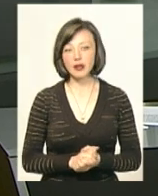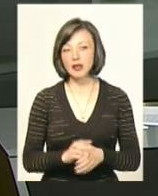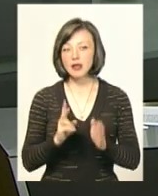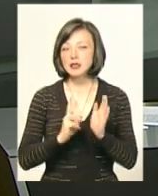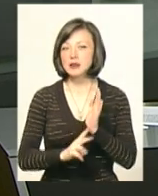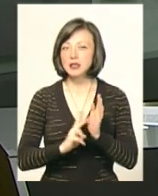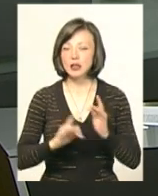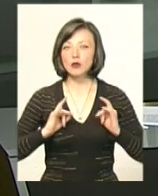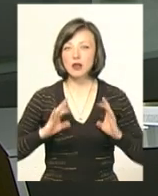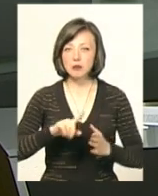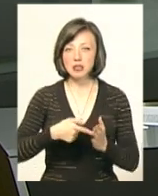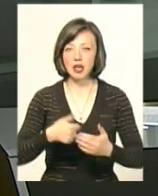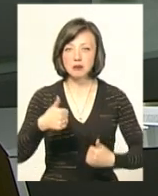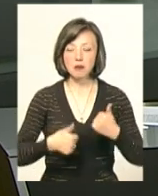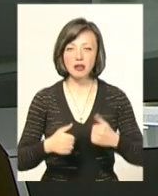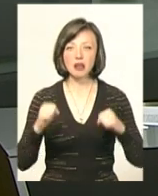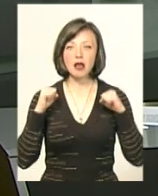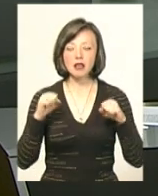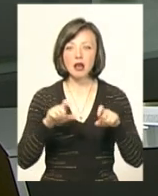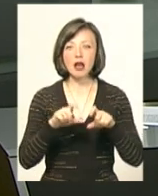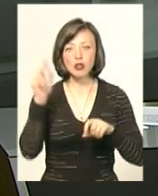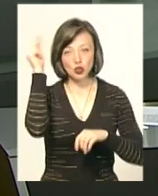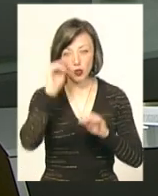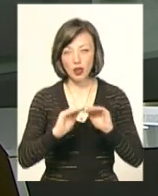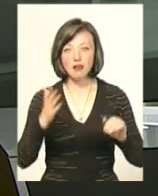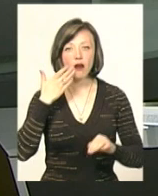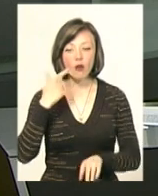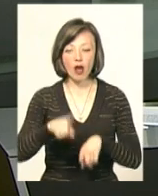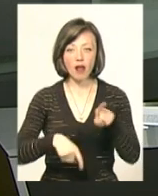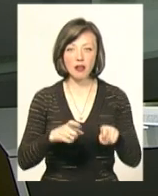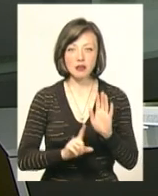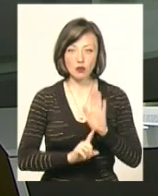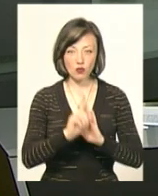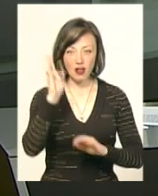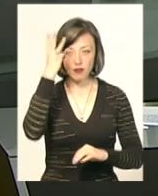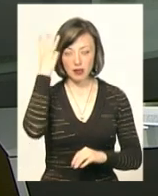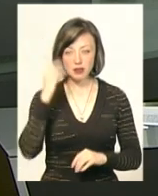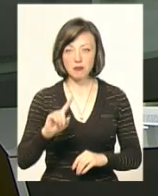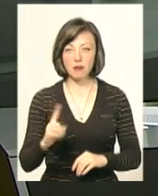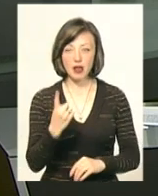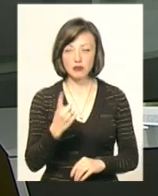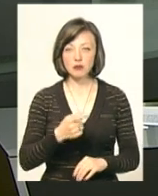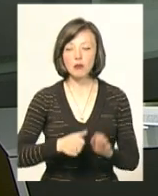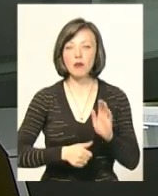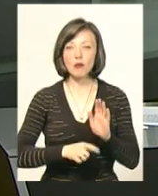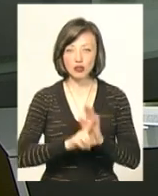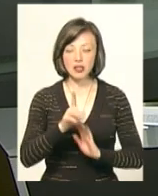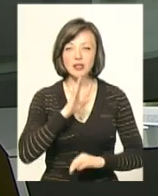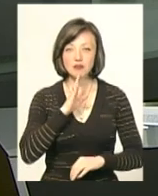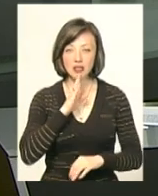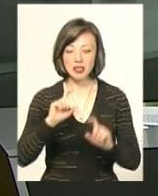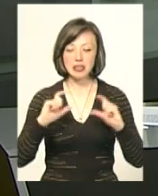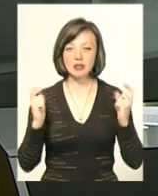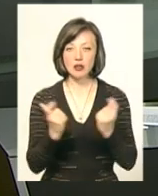70-та ювілейна міська спартакіада школярів з легкої атлетики стартувала сьогодні у Хмельницькому. Першими на старт вийшли дівчата. На стадіоні